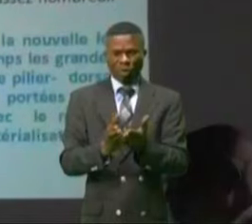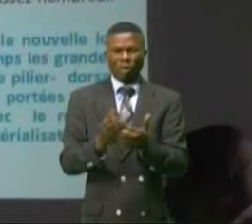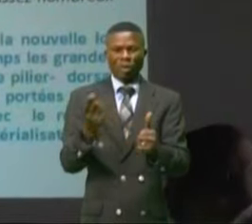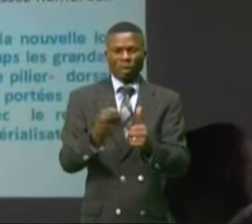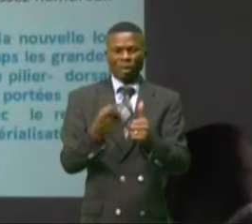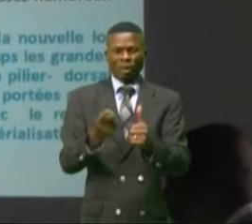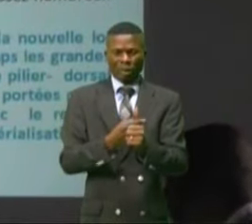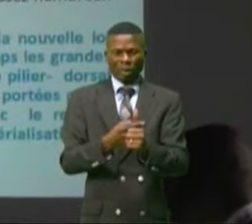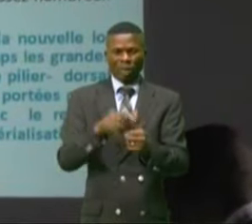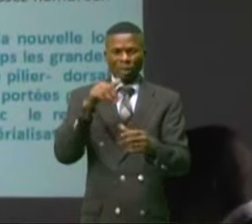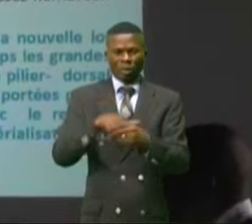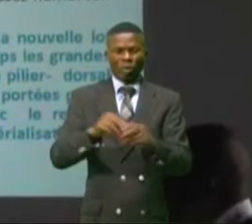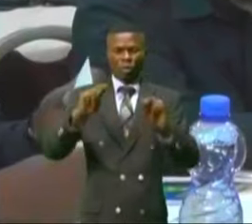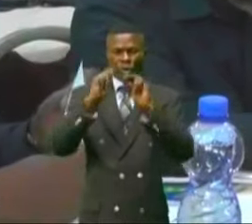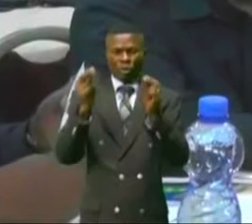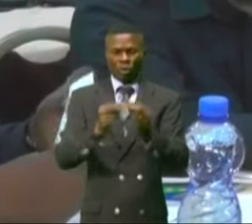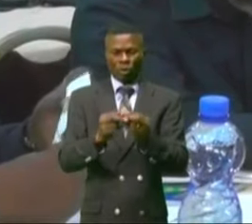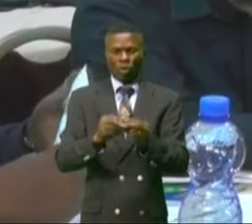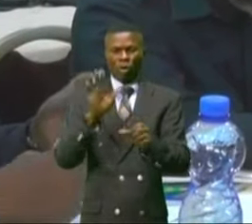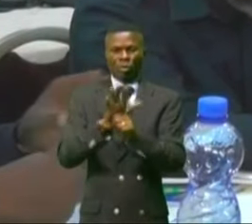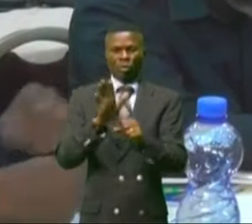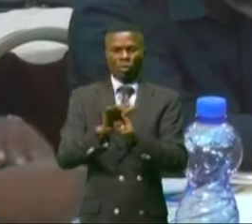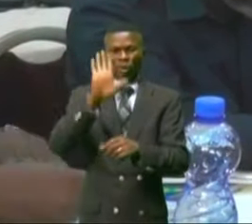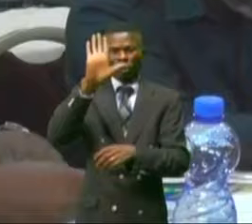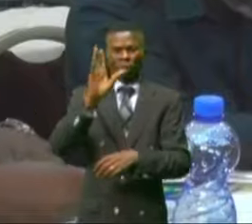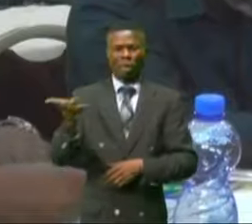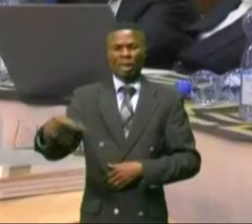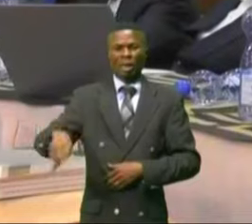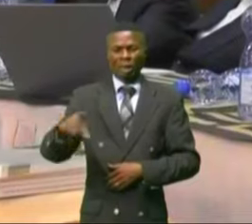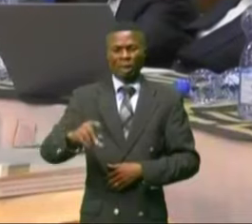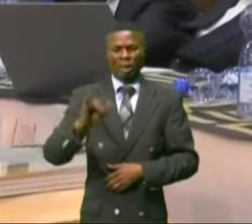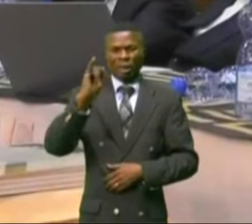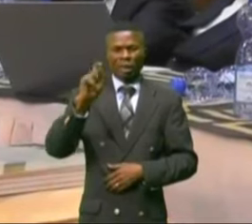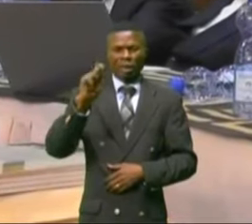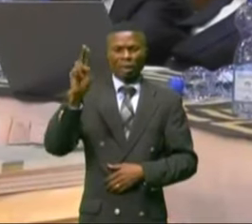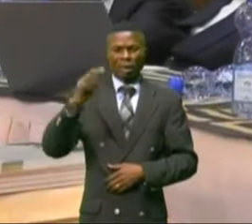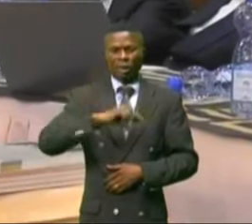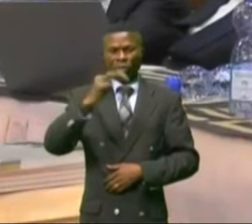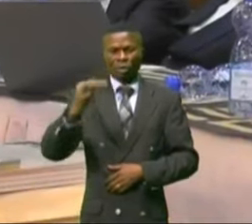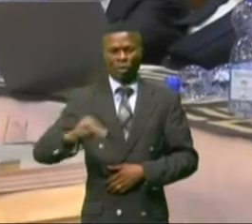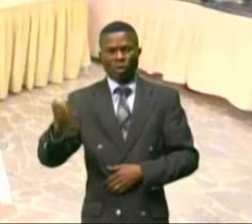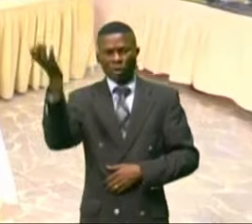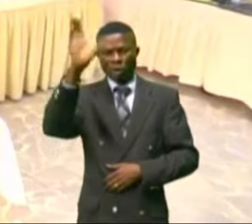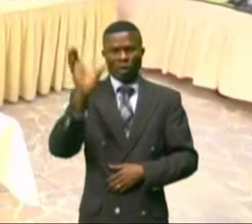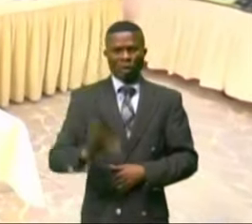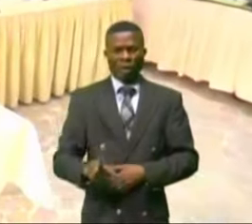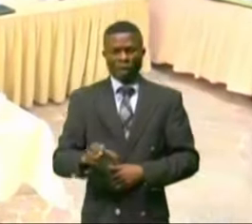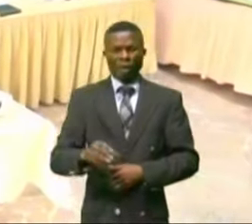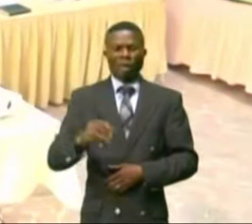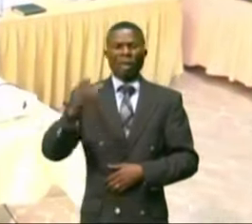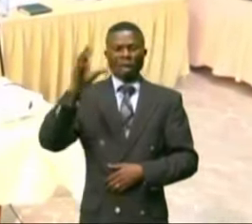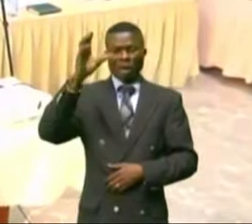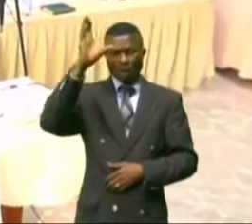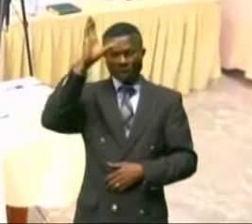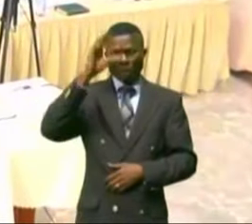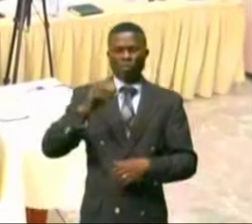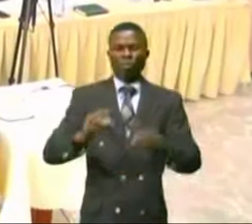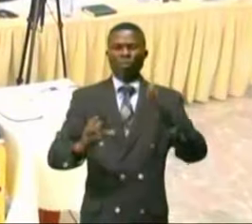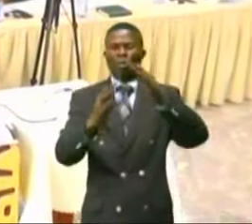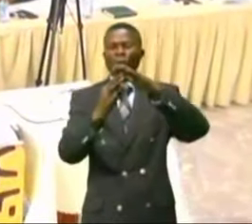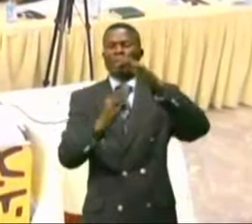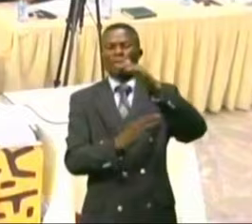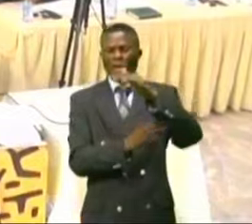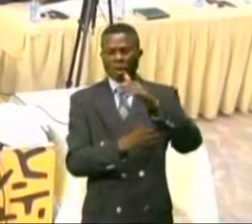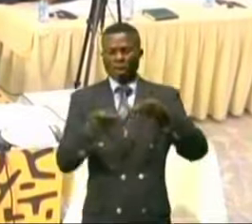ligne au sein d'un groupe mixte de 5 provinces, l'Ituri, le Maniema, le Congo central, le Maïndombe et le Nord Kivu,